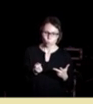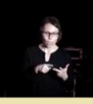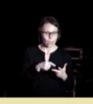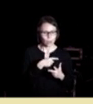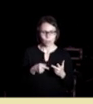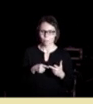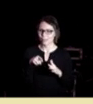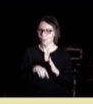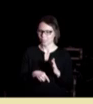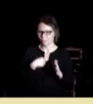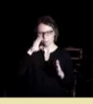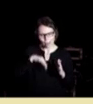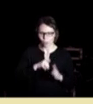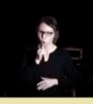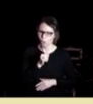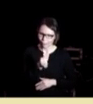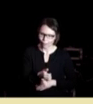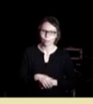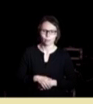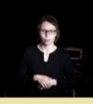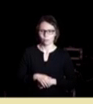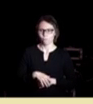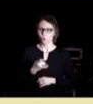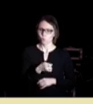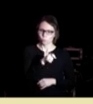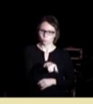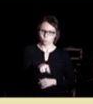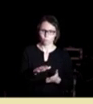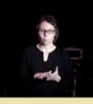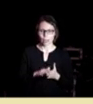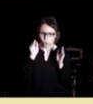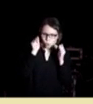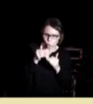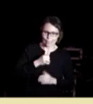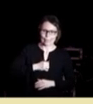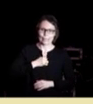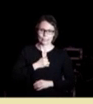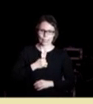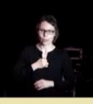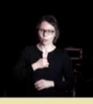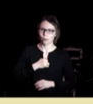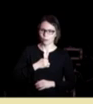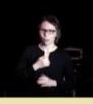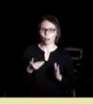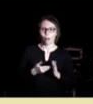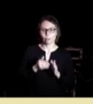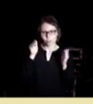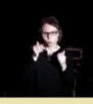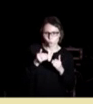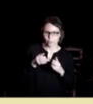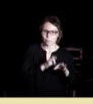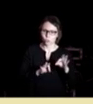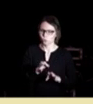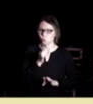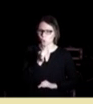men samtidig så vet vi at det er nødvendig. Vi vet at for noen mennesker med psykotiske lidelser, så er antipsykotisk